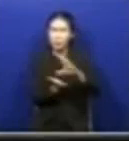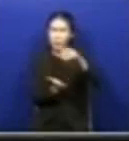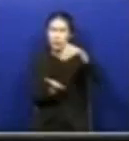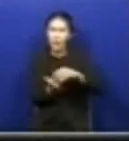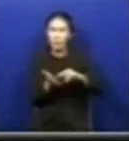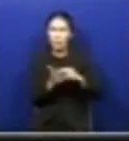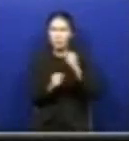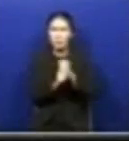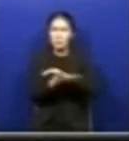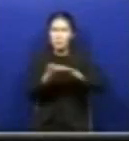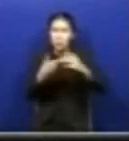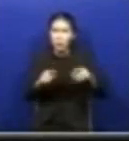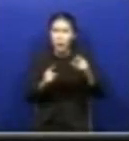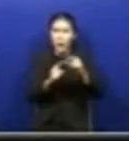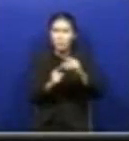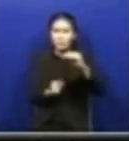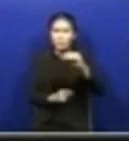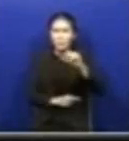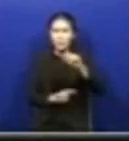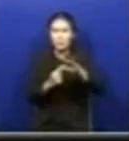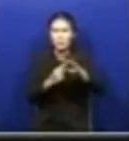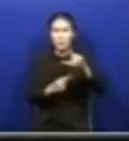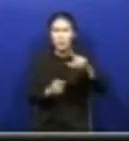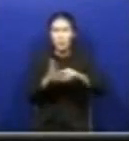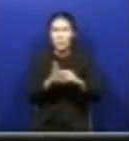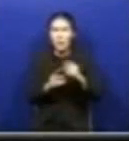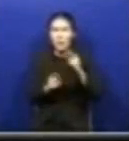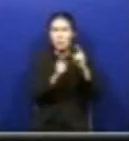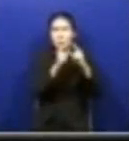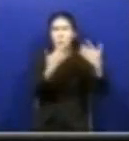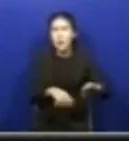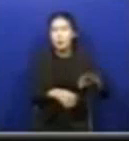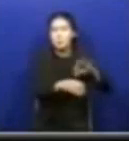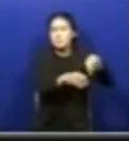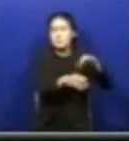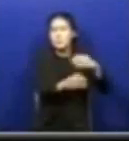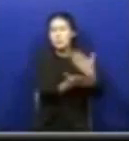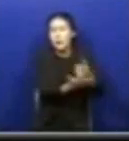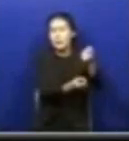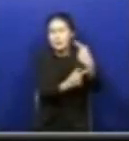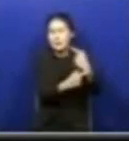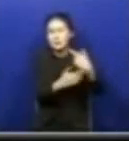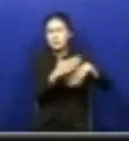หลายคนถามว่าโซเลแปลว่าอะไรก็ไปคุยกันสนุกสนานครับกินกาแฟรับเบียร์เลี้ยงหมดเวลากลับ